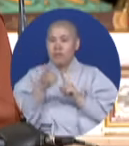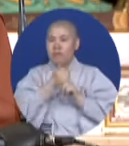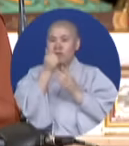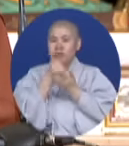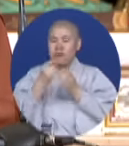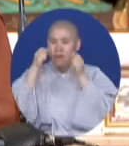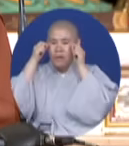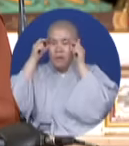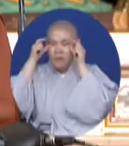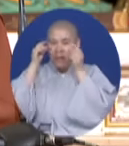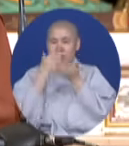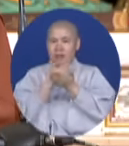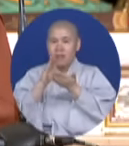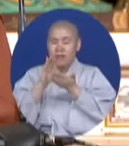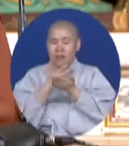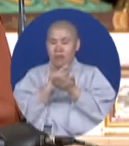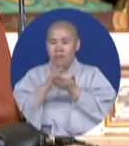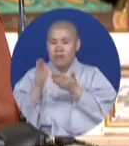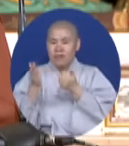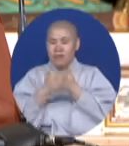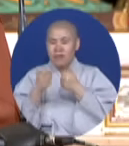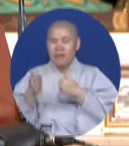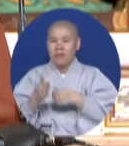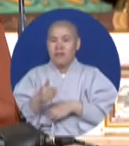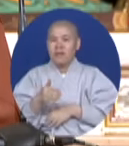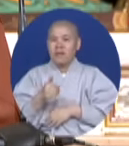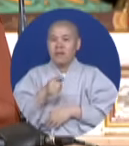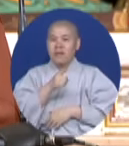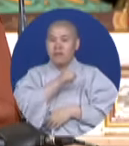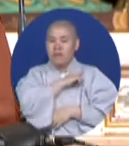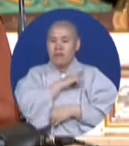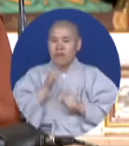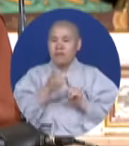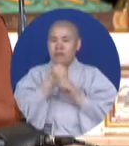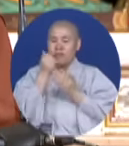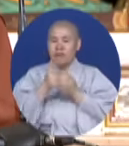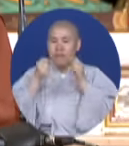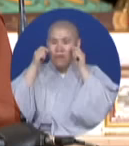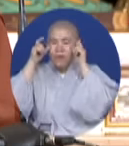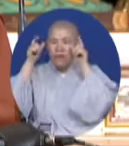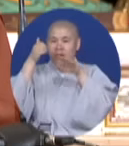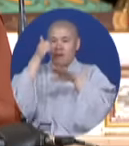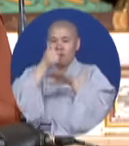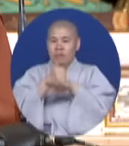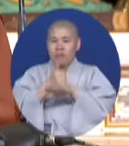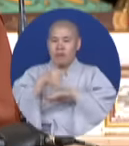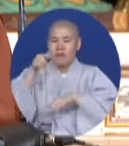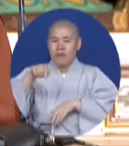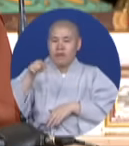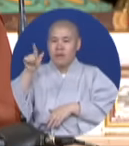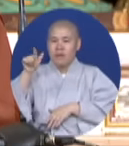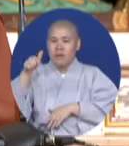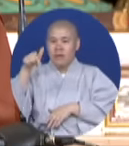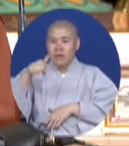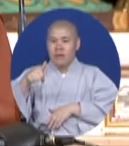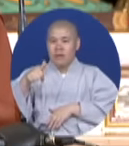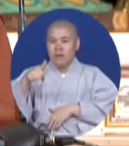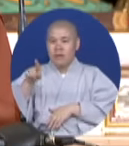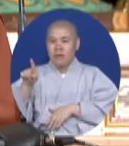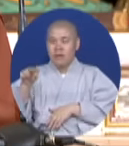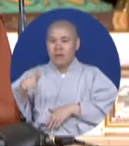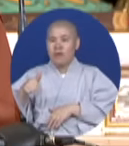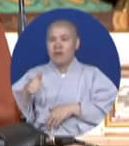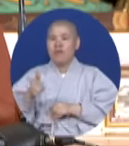깨닫는 거를 구분하기 때문에 최상 부처님이 깨닫는 걸 구경각이라고 하고 부처님 이하에서